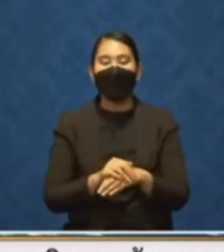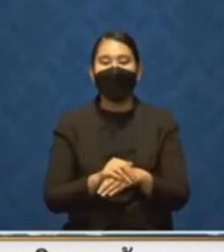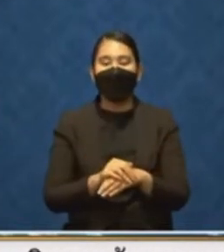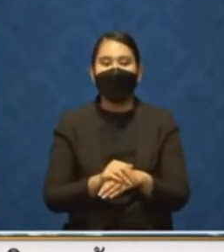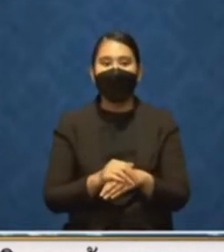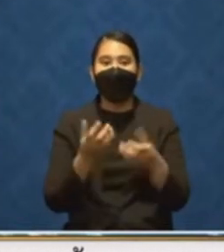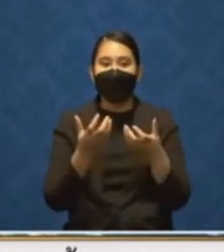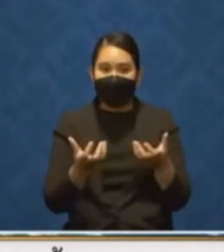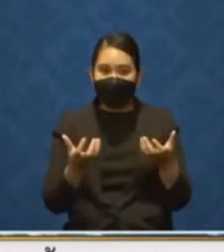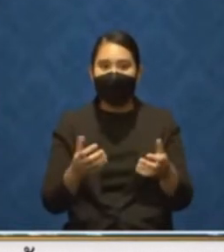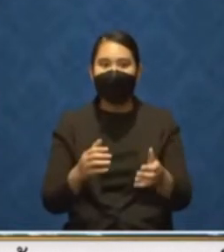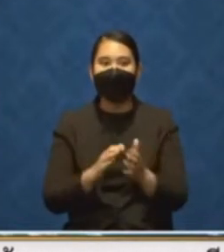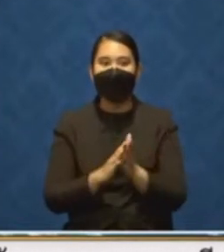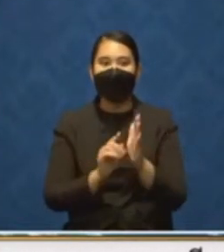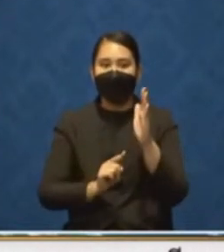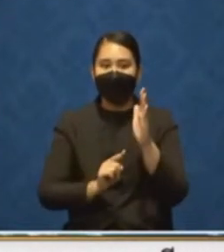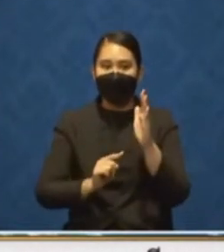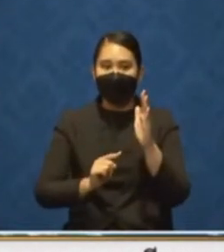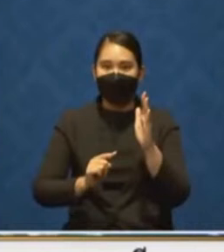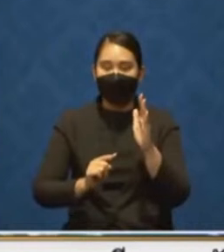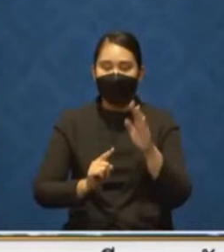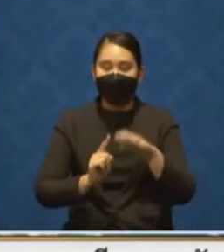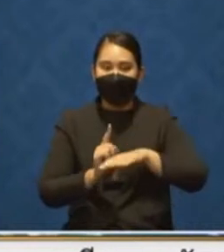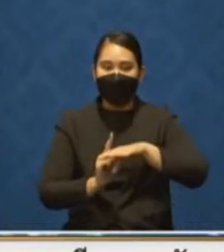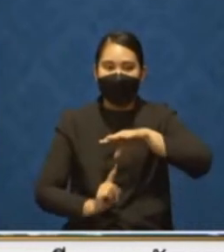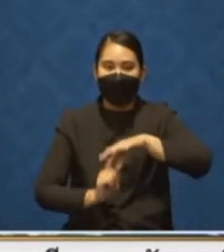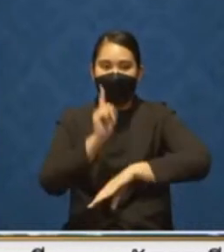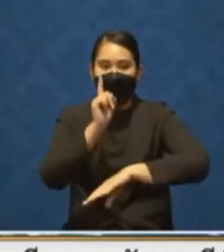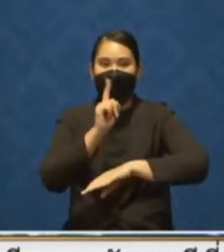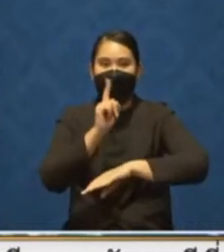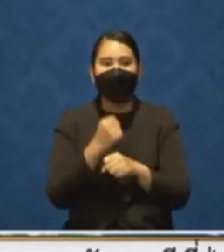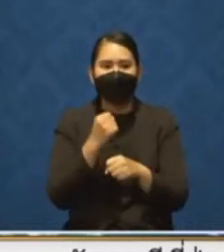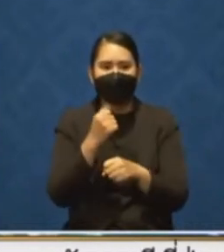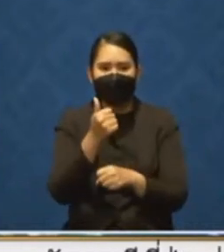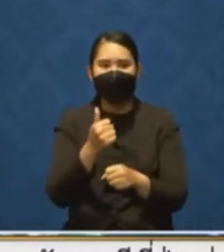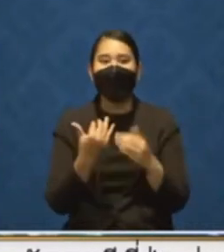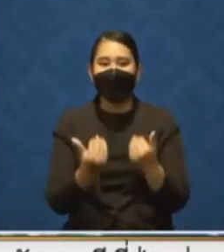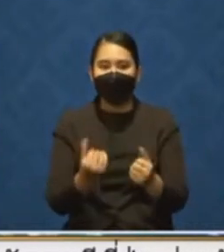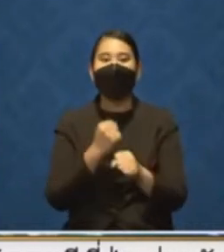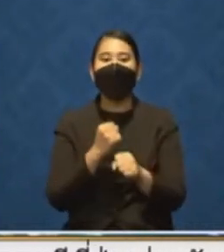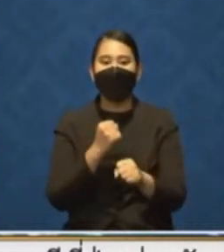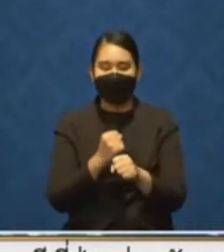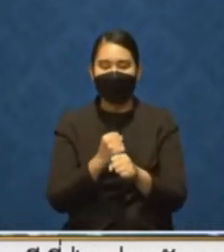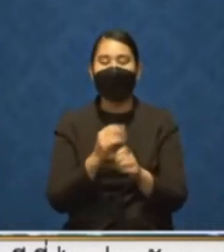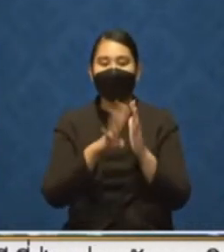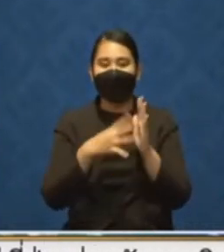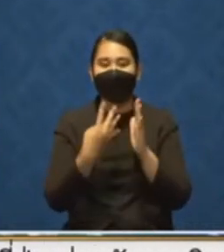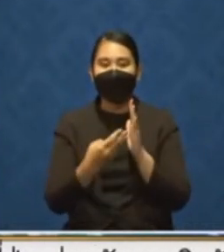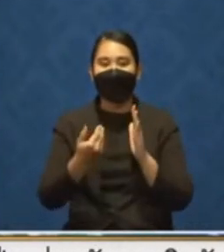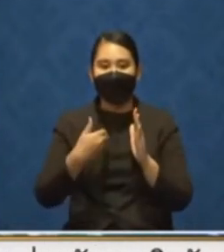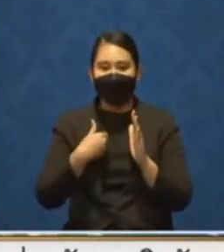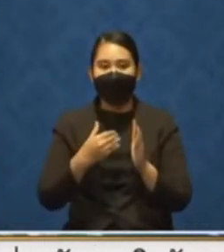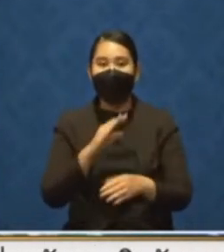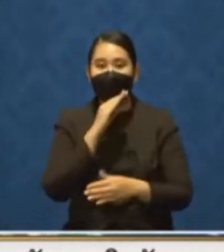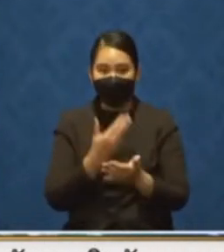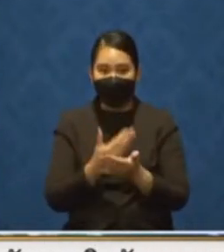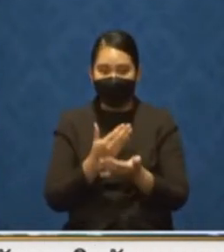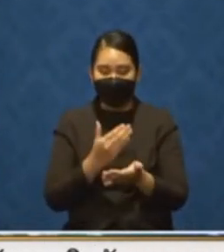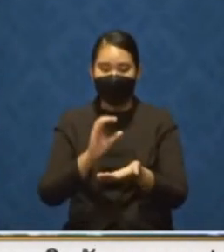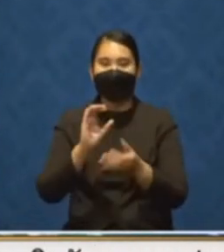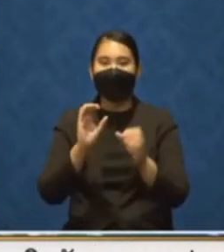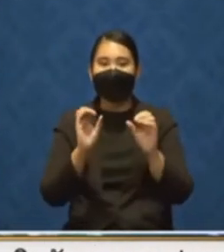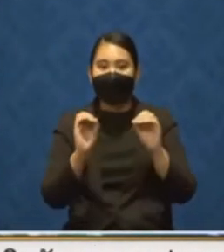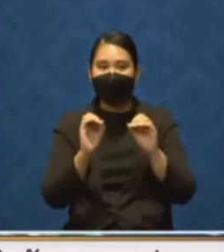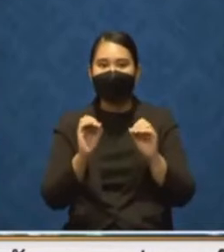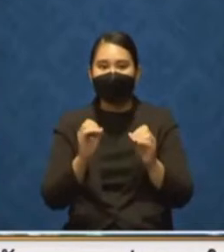ตั้งกระสุนหรือจรวดสำหรับปฏิบัติภารกิจได้นะครับวันนี้ก็อยู่ในขั้นต่อกันเหมือนการตรงนี้อยู่ในเมืองสตางค์ไม่พอแล้วก็เอา